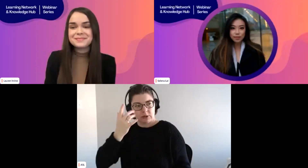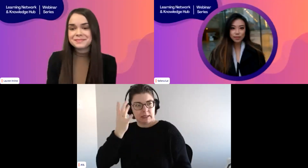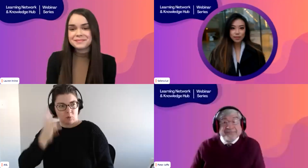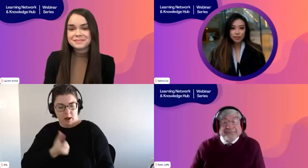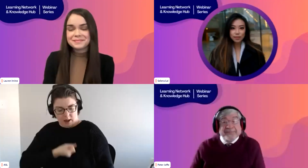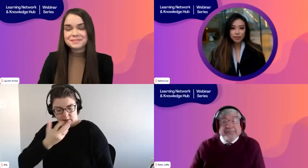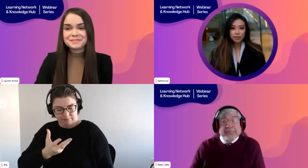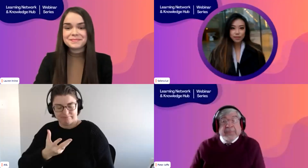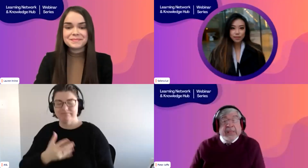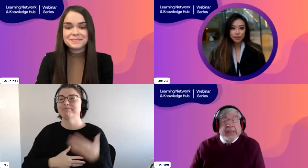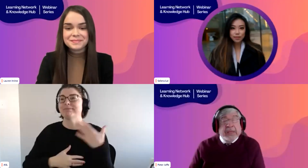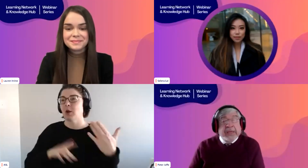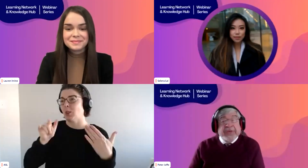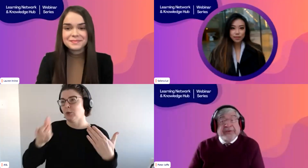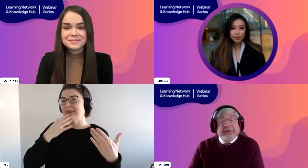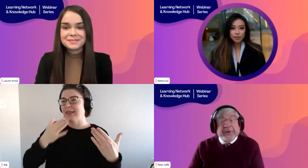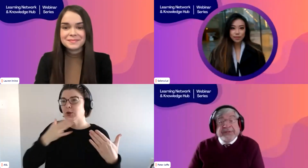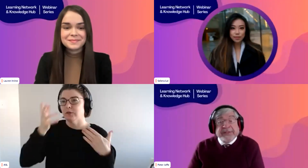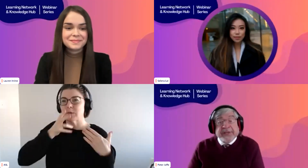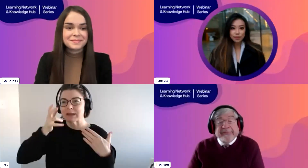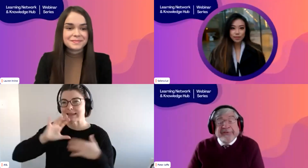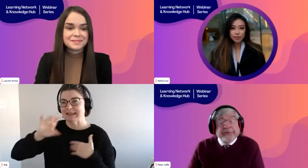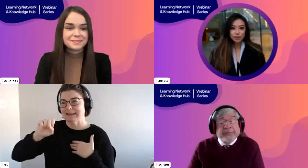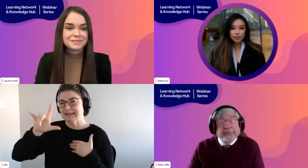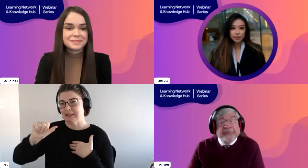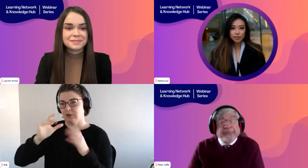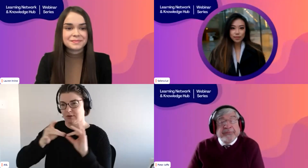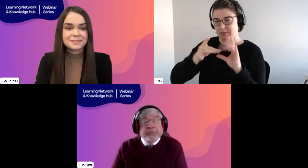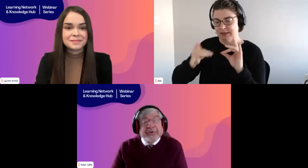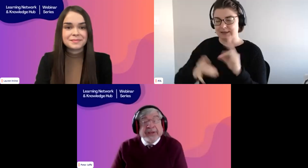empêcher que ce genre de choses se produise chez d'autres enfants